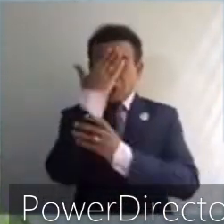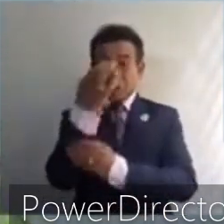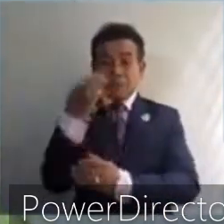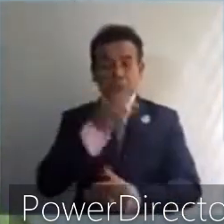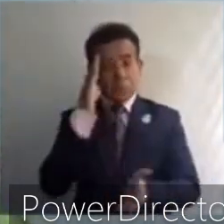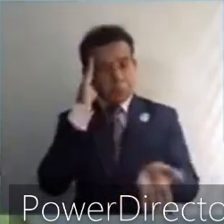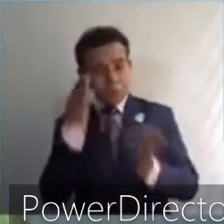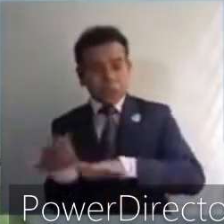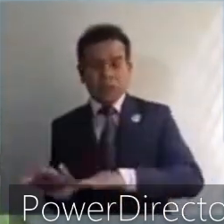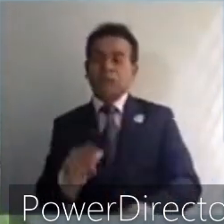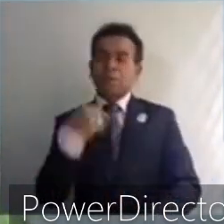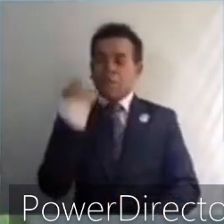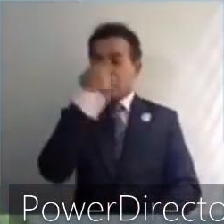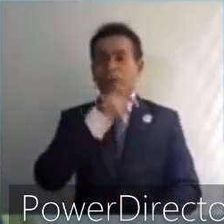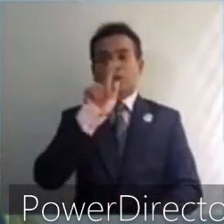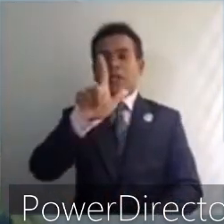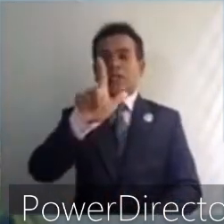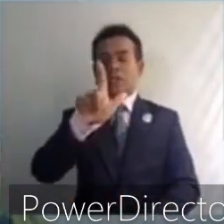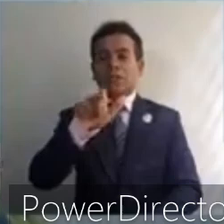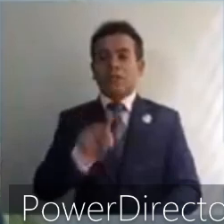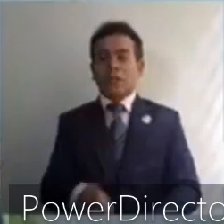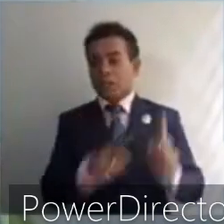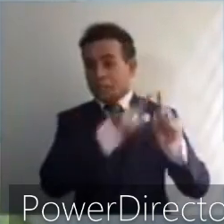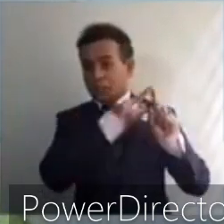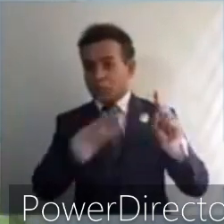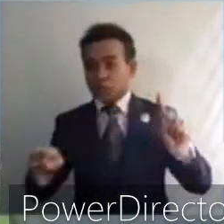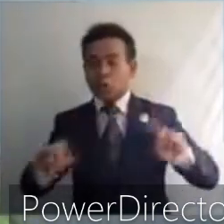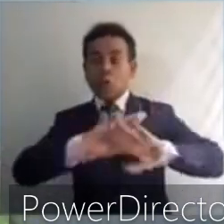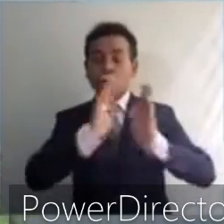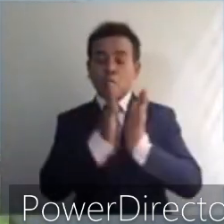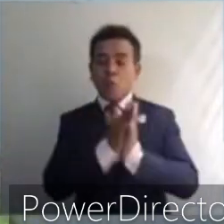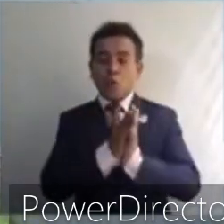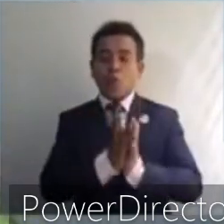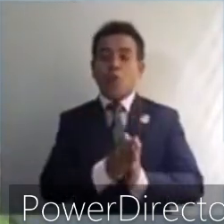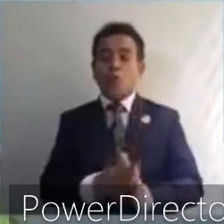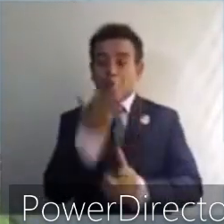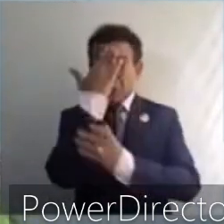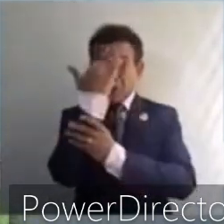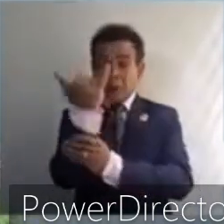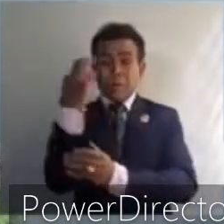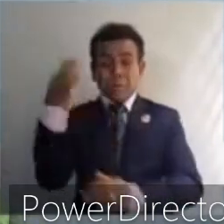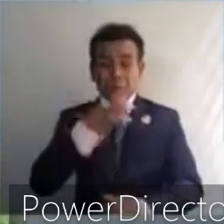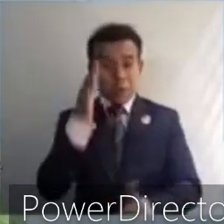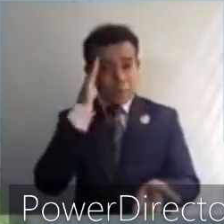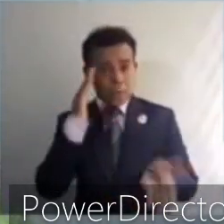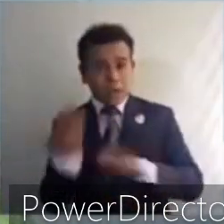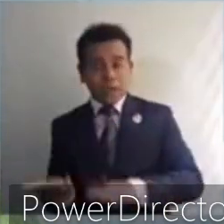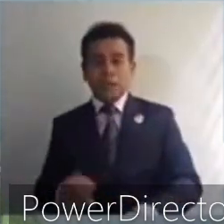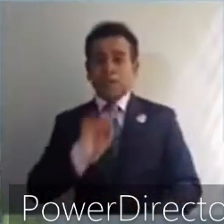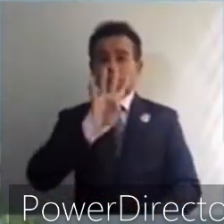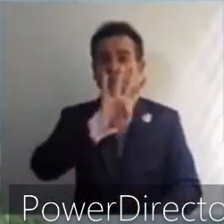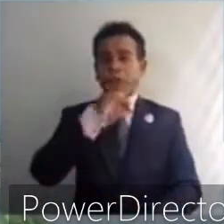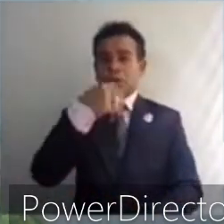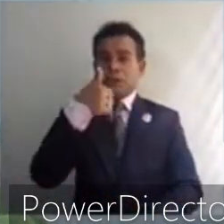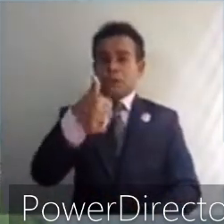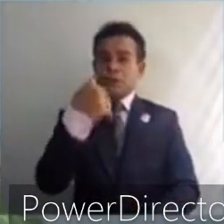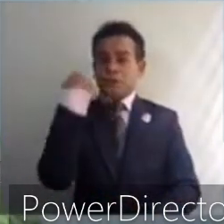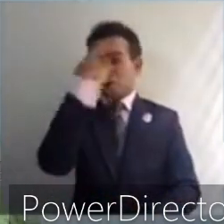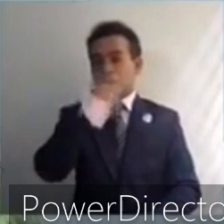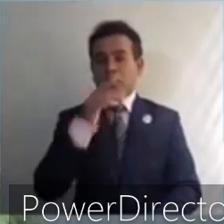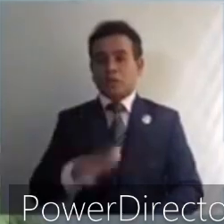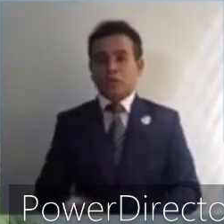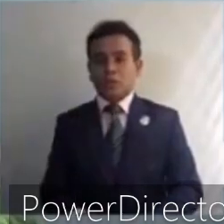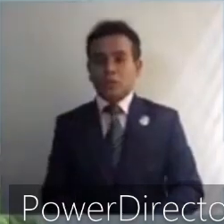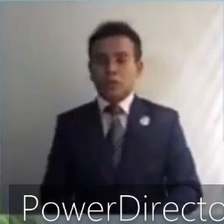সর্বমোট মৃত্যু সংখ্যা দাঁড়ালো 46 জন। সকলের বিদেহী আত্মার শান্তি কামনা